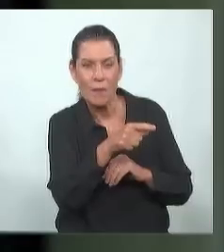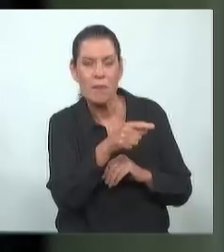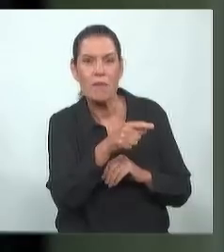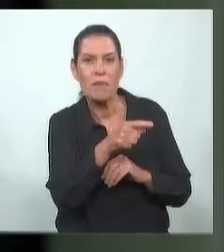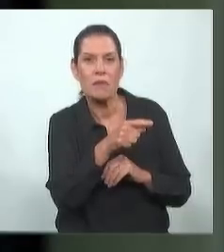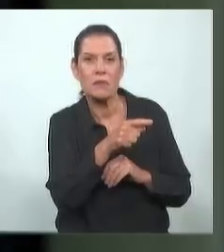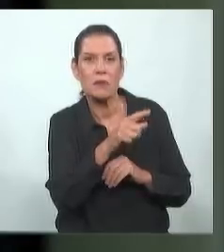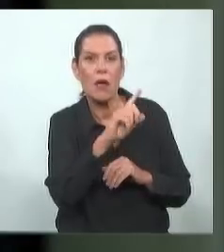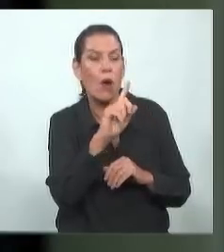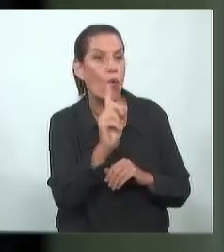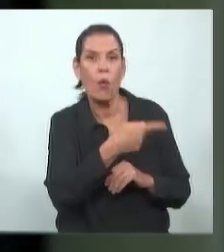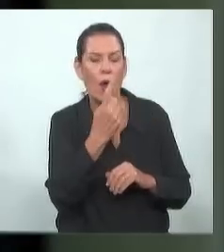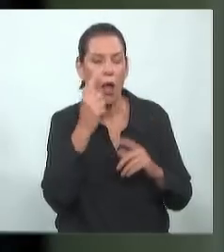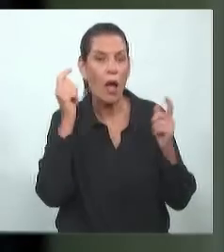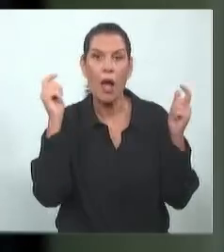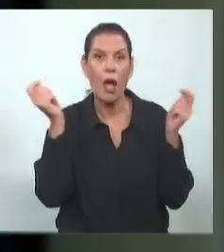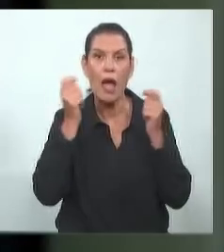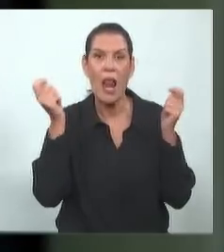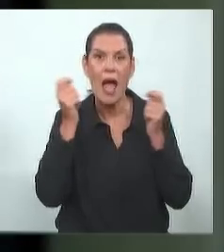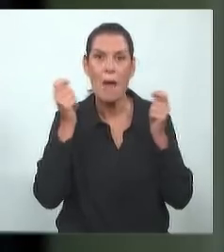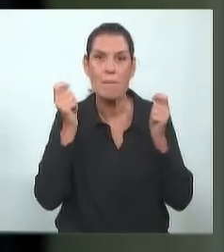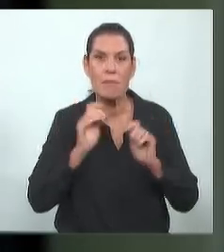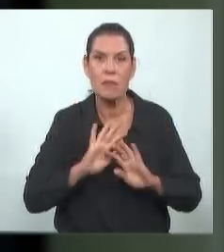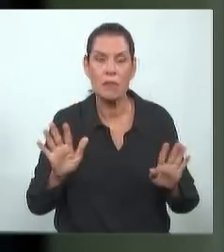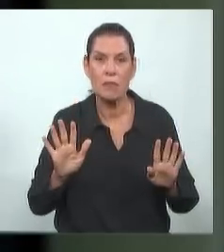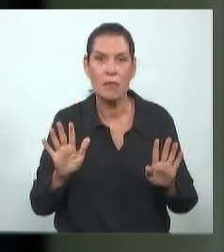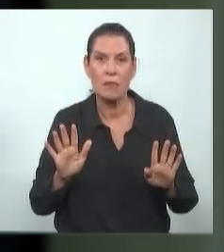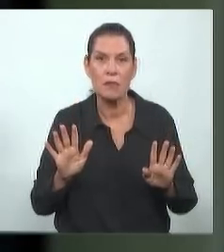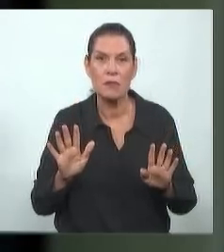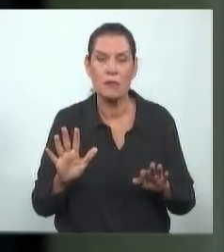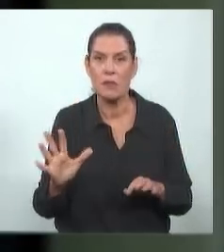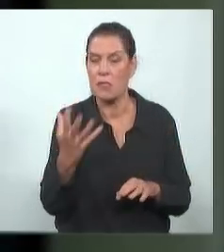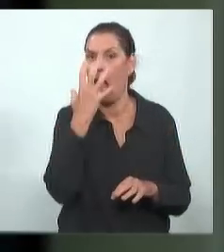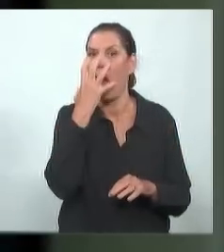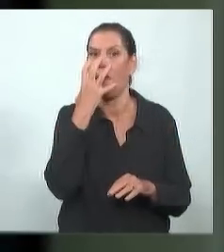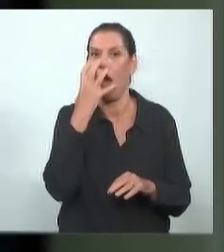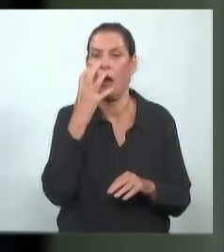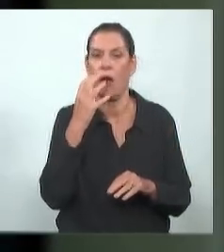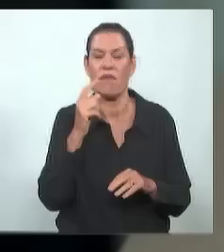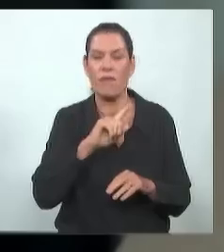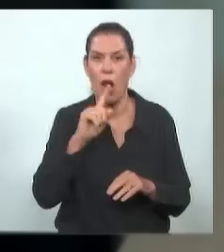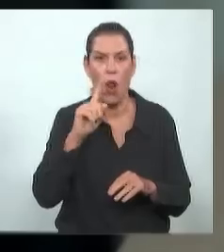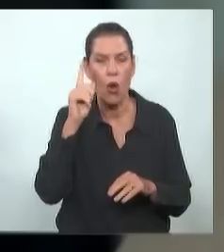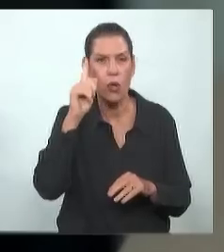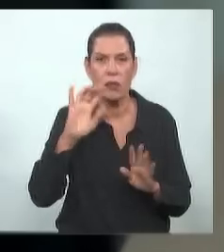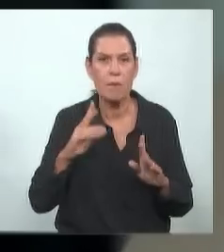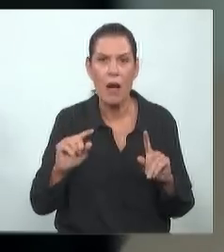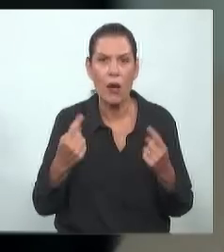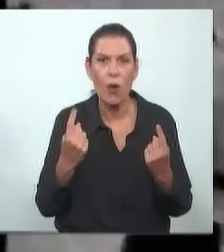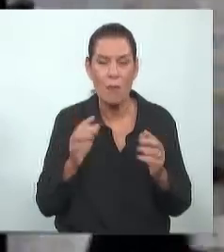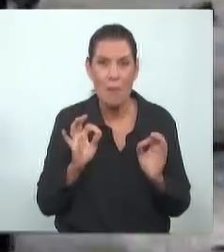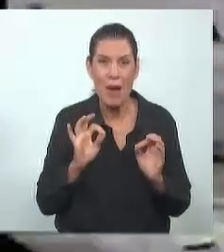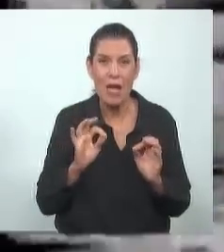מוכי אלם. הם הולכים עם המסכות אבח צמודים, והם לא יודעים מה שנעשה איתם. הם מוכי אלם